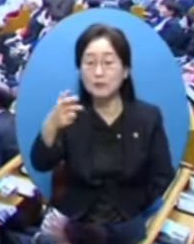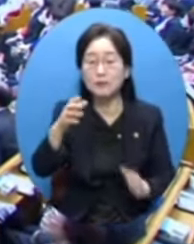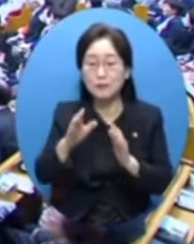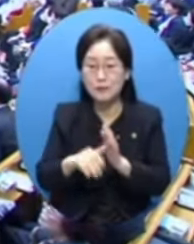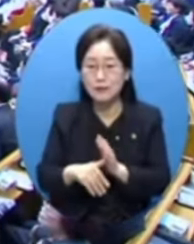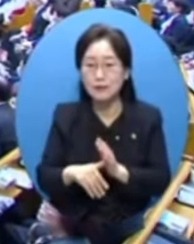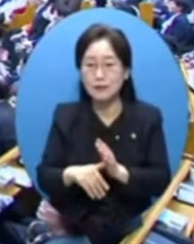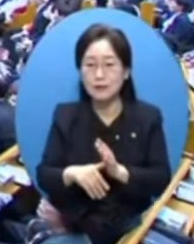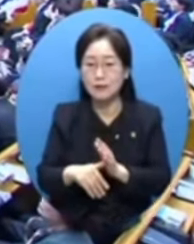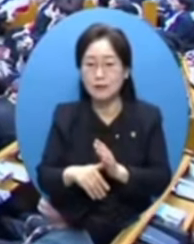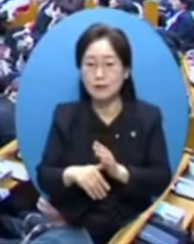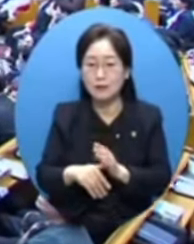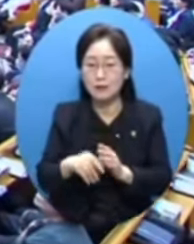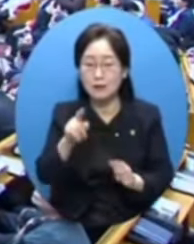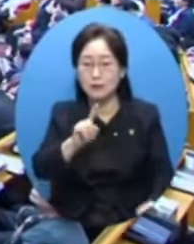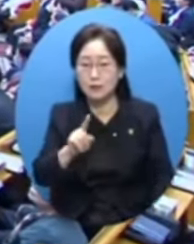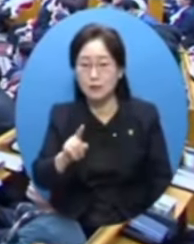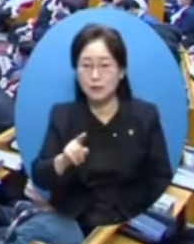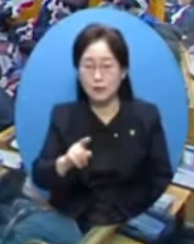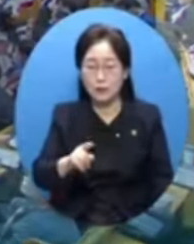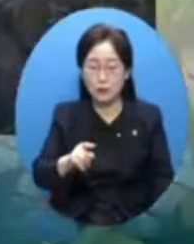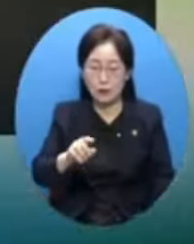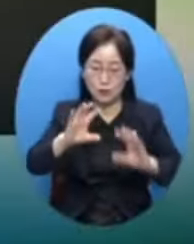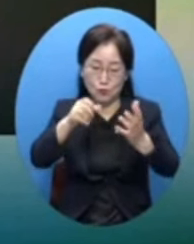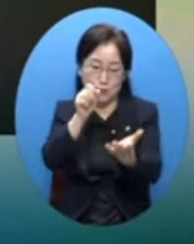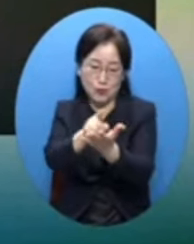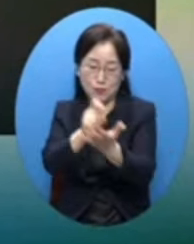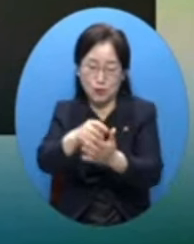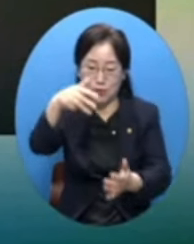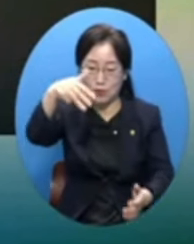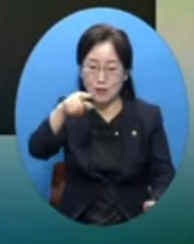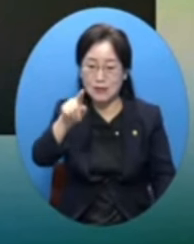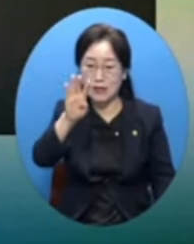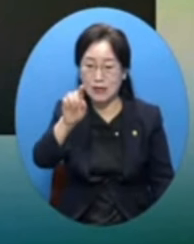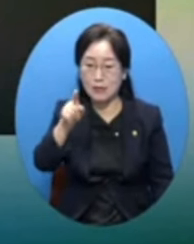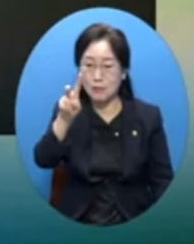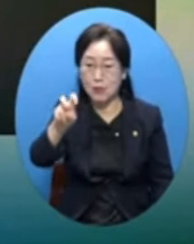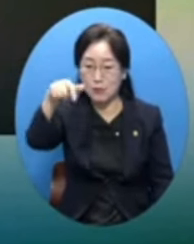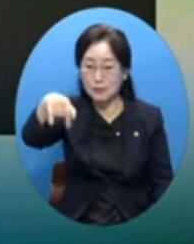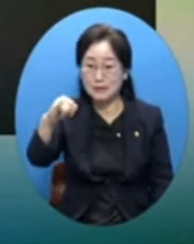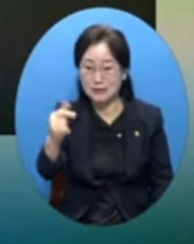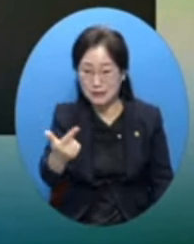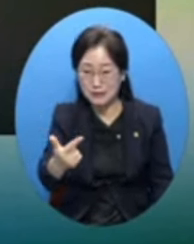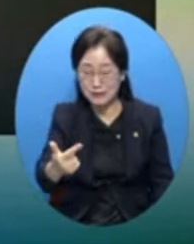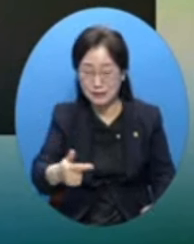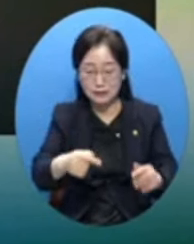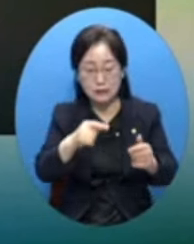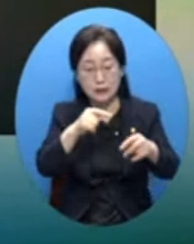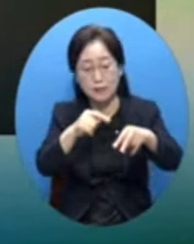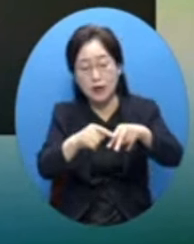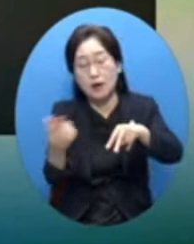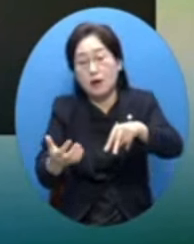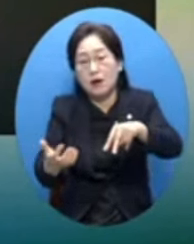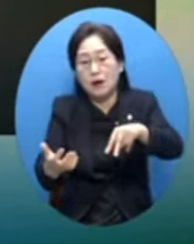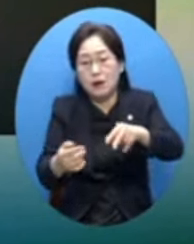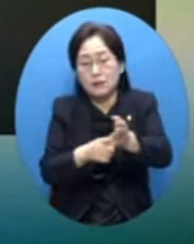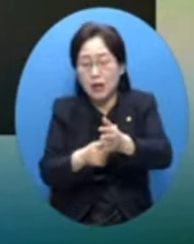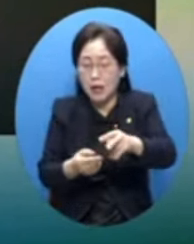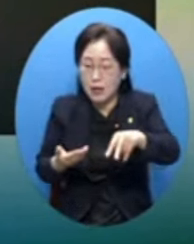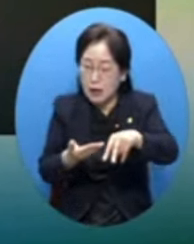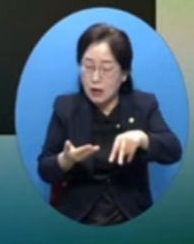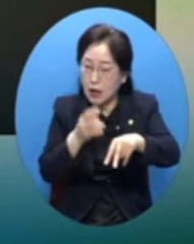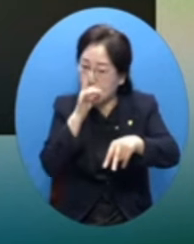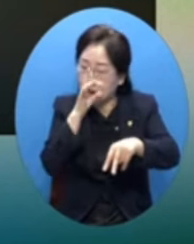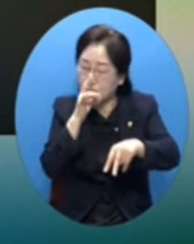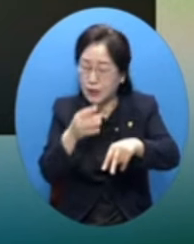우리 국가대표 선수 차범근 선수가 무릎 통증으로 뭐 약을 써도 듣지 않고 통증이